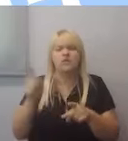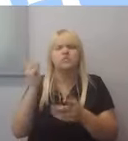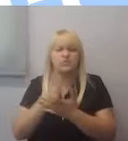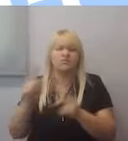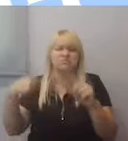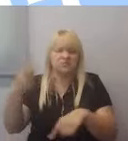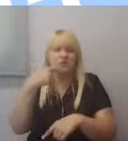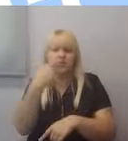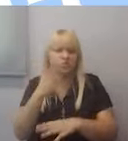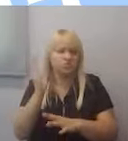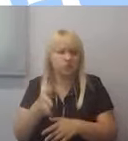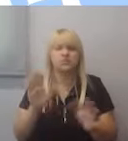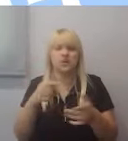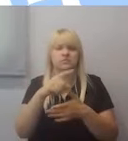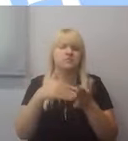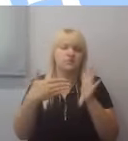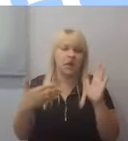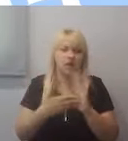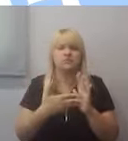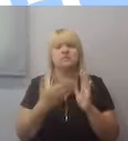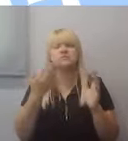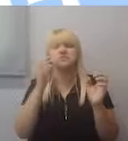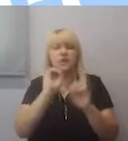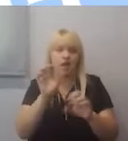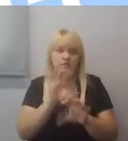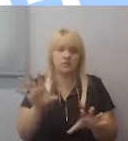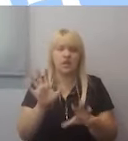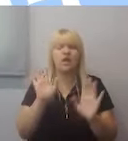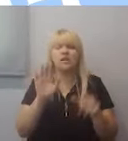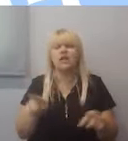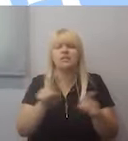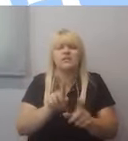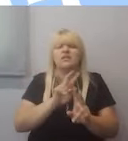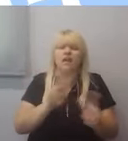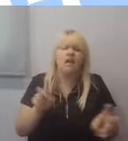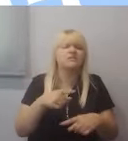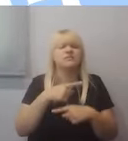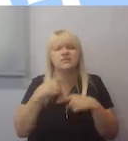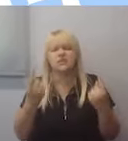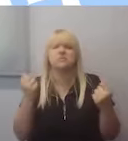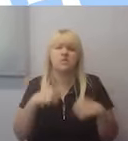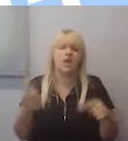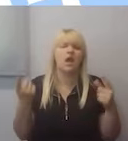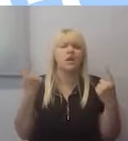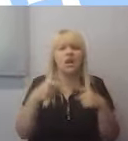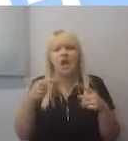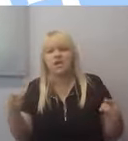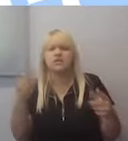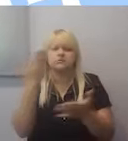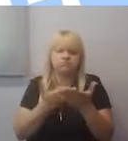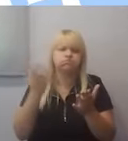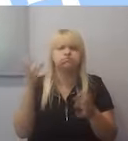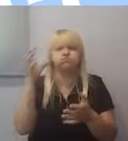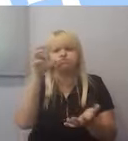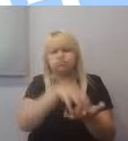tie tie standarta stāsti ja ka vai arī kā mums gribētos jau laicīgi miera laikā definēt visas pulcēšanās vietas un kur kas kāda